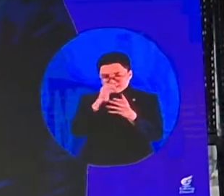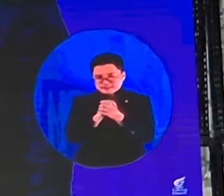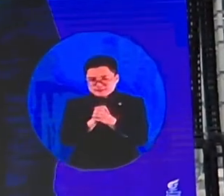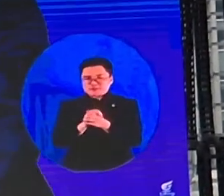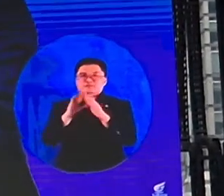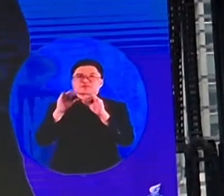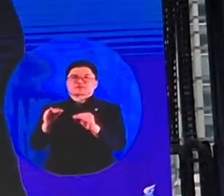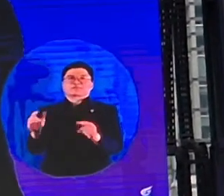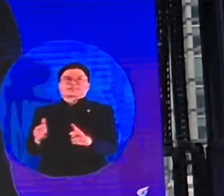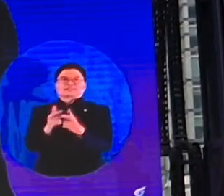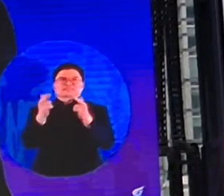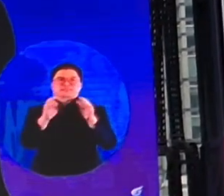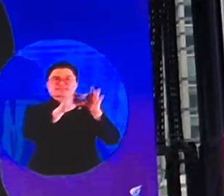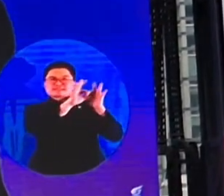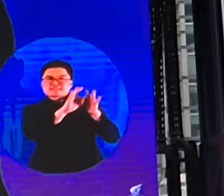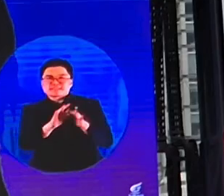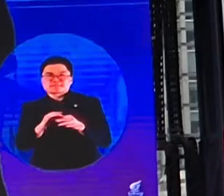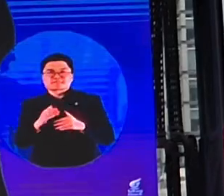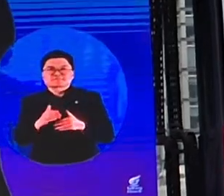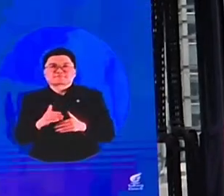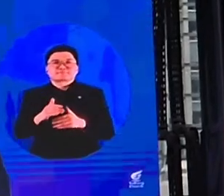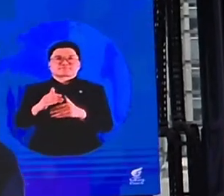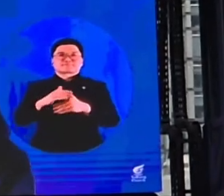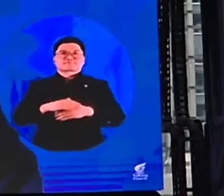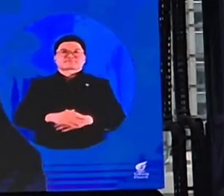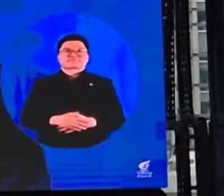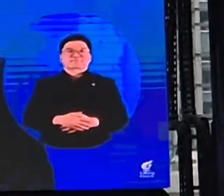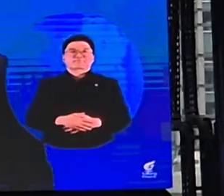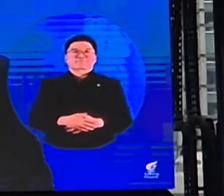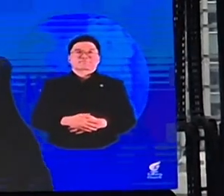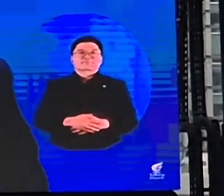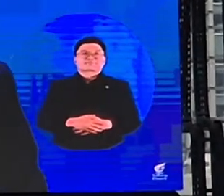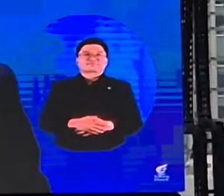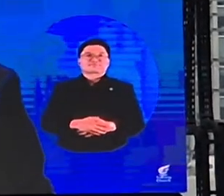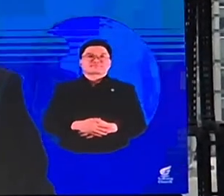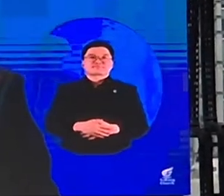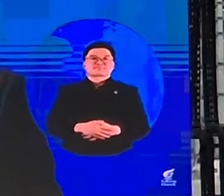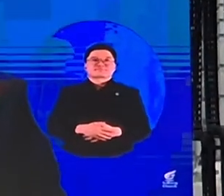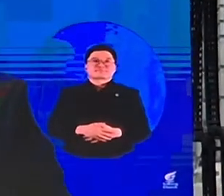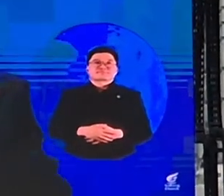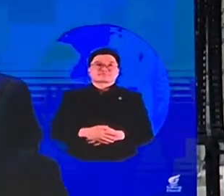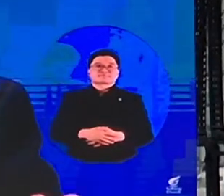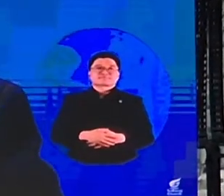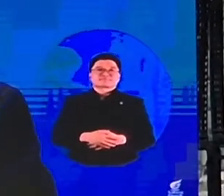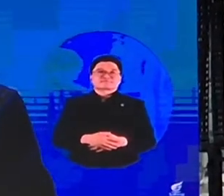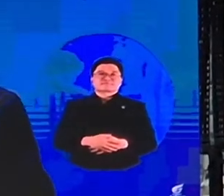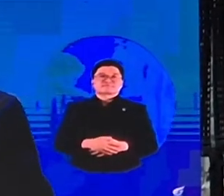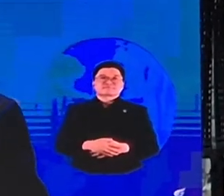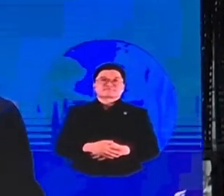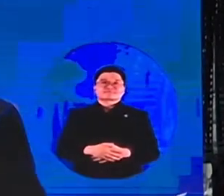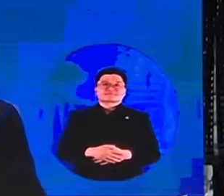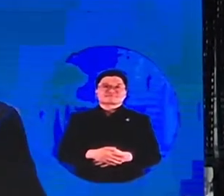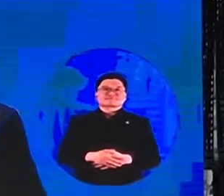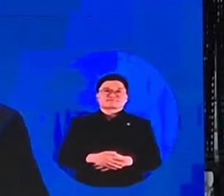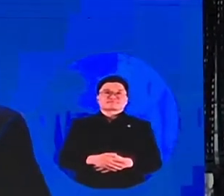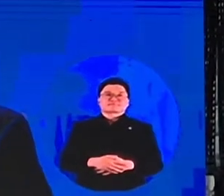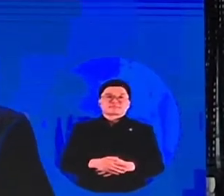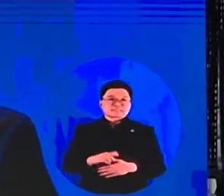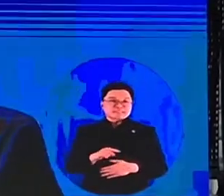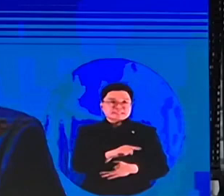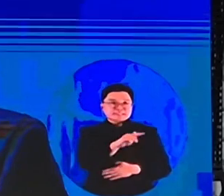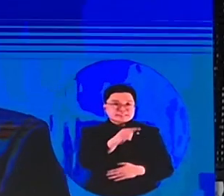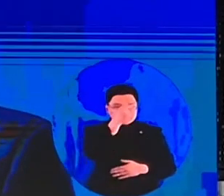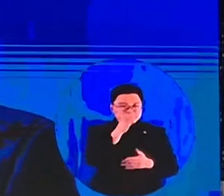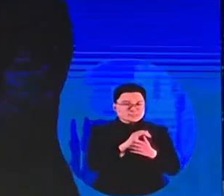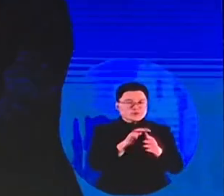않았습니다. Their prayers spread across the land so that the communist government lost all support. 그들의 기도는